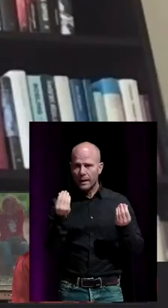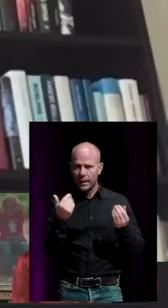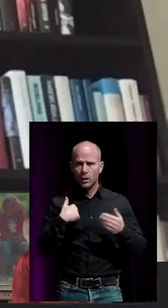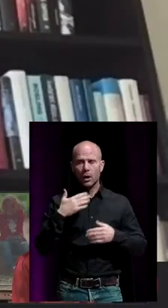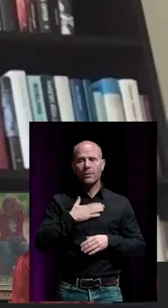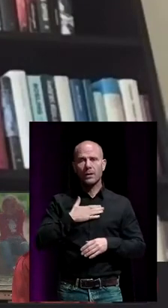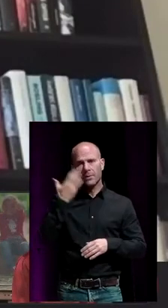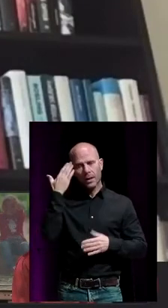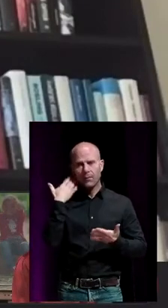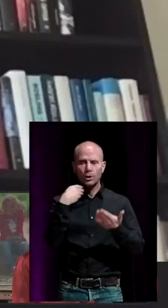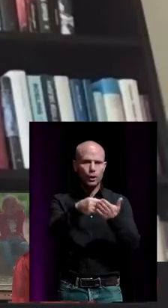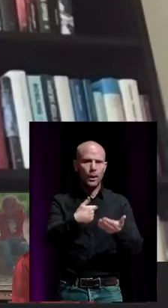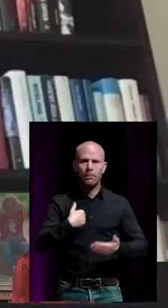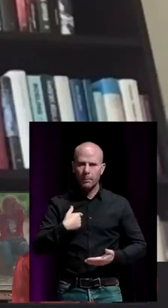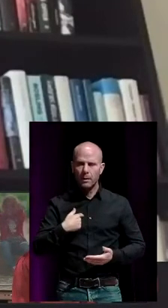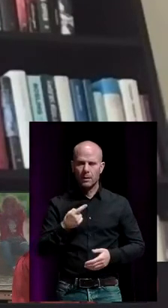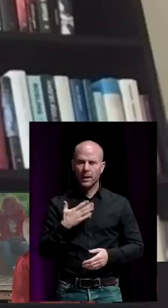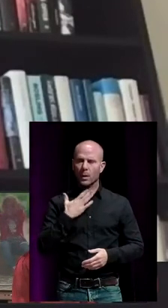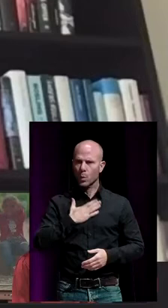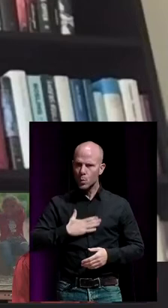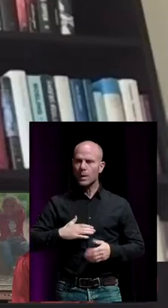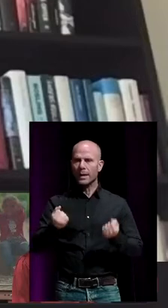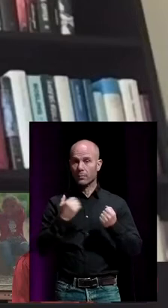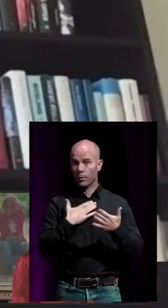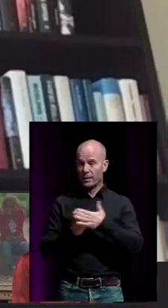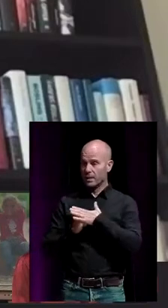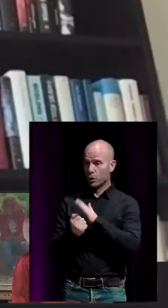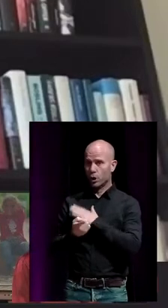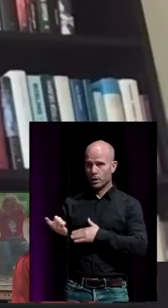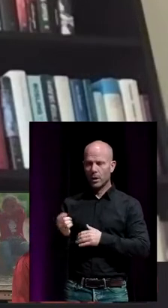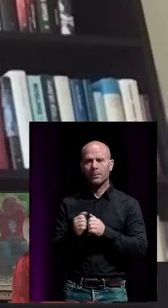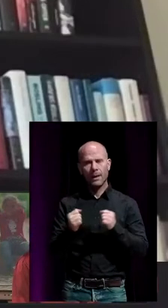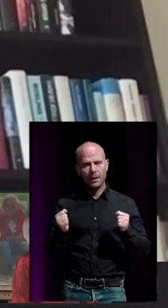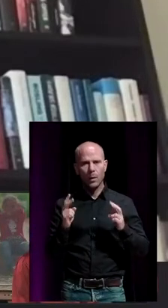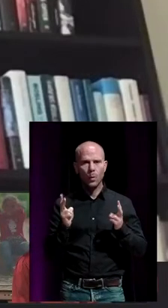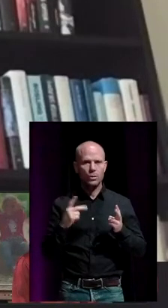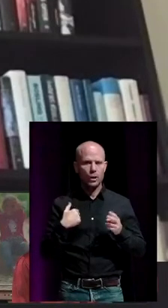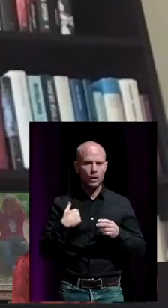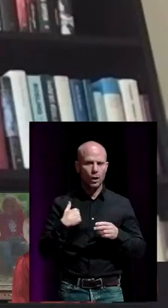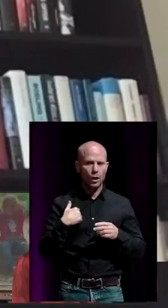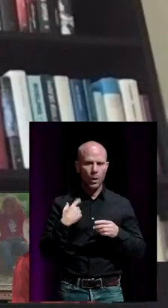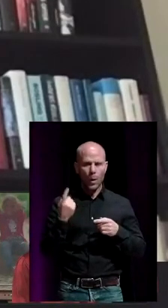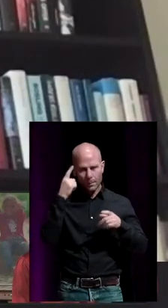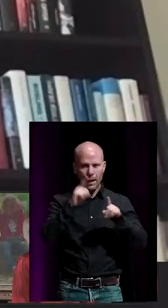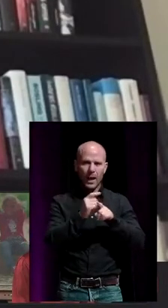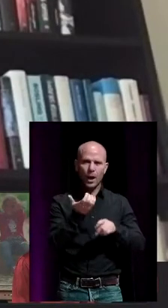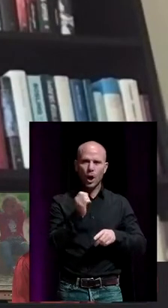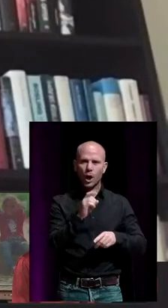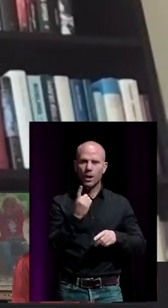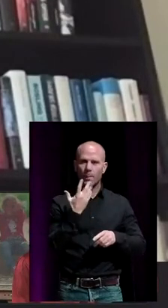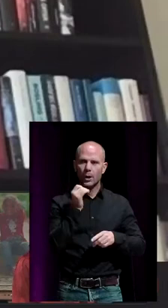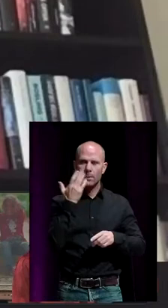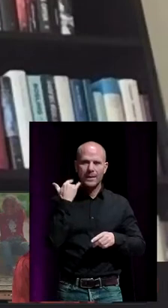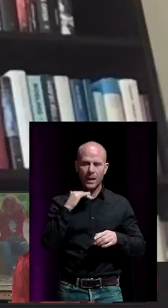vad det är jag köper. Det är en god kraft som vi ska stödja. Men jag är också inne lite på det spår som Carl Bennett hade tidigare, att det handlar också